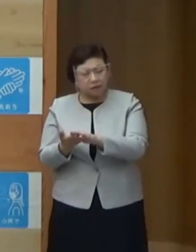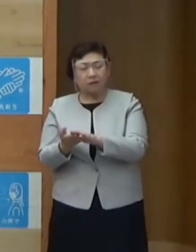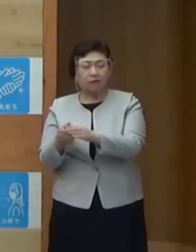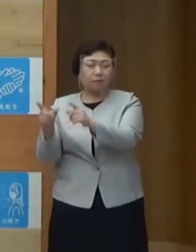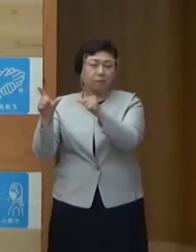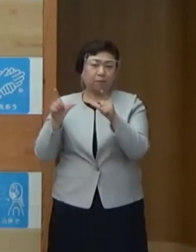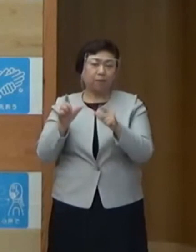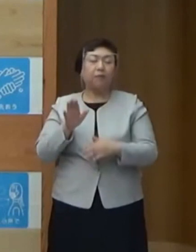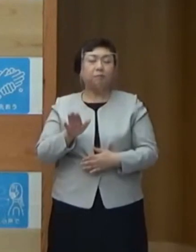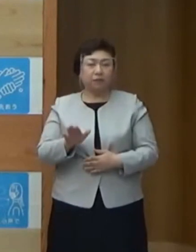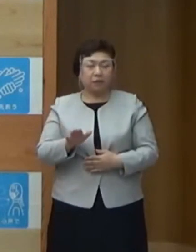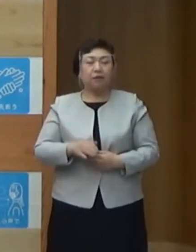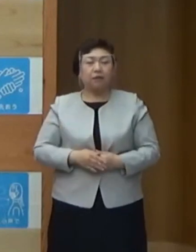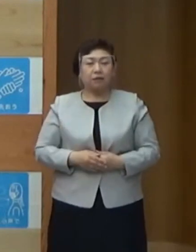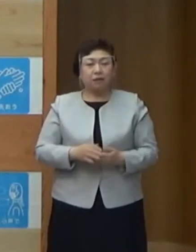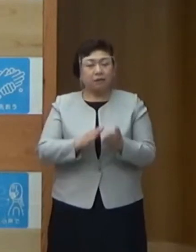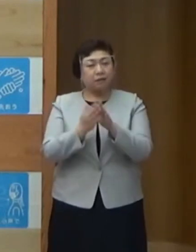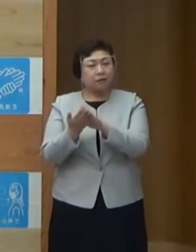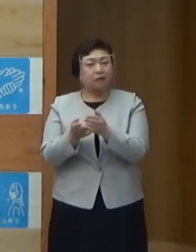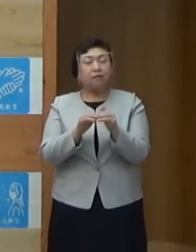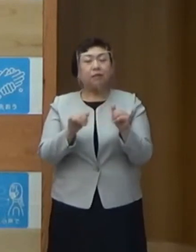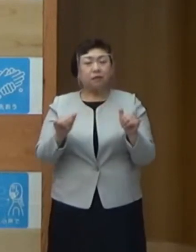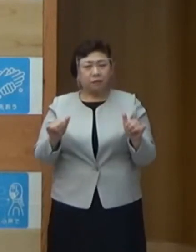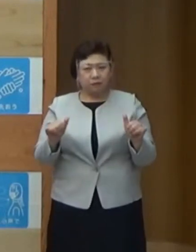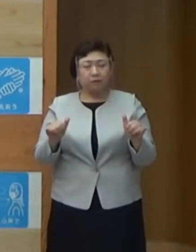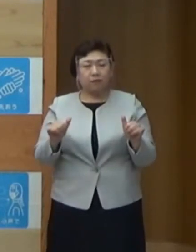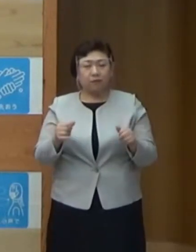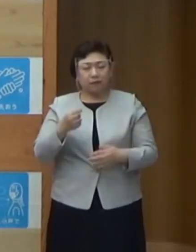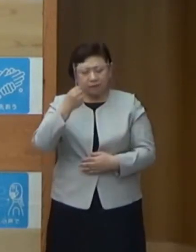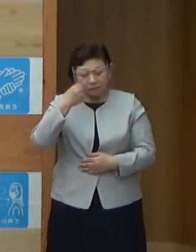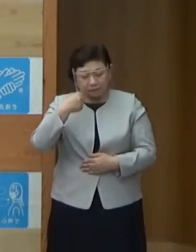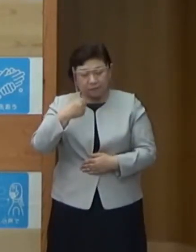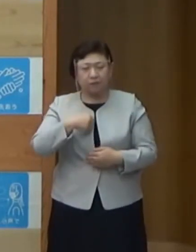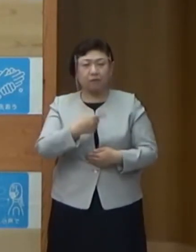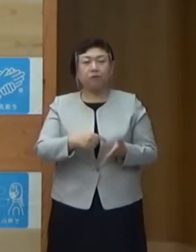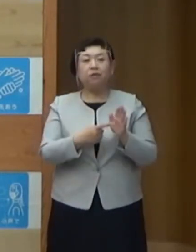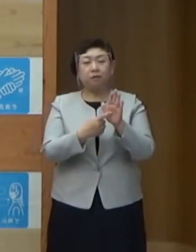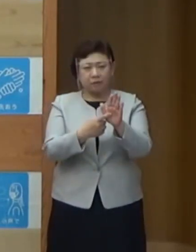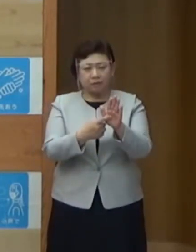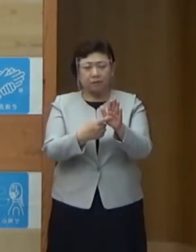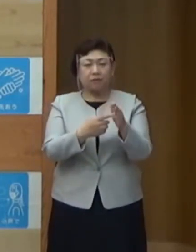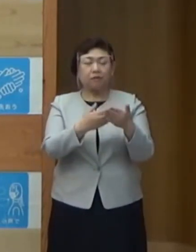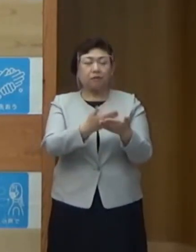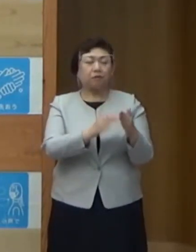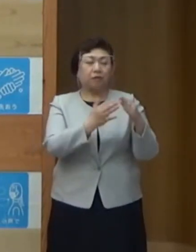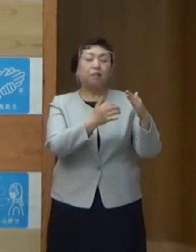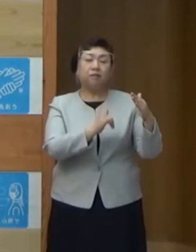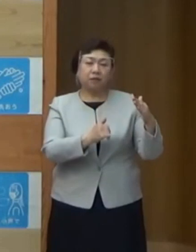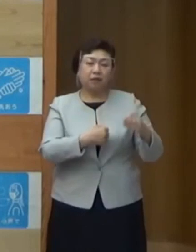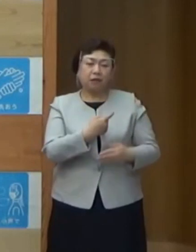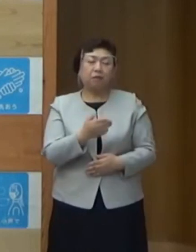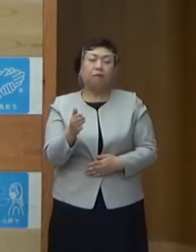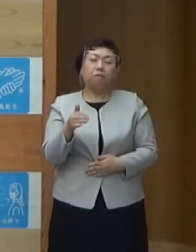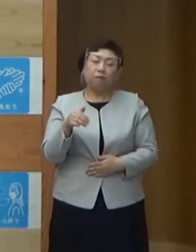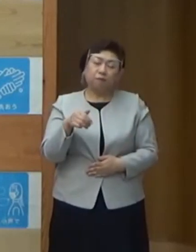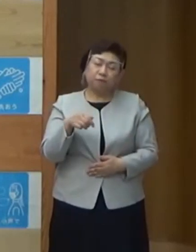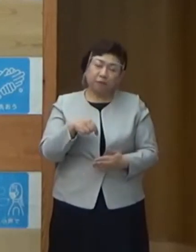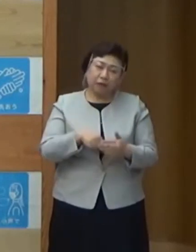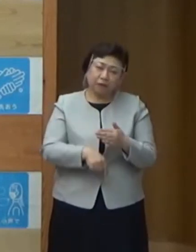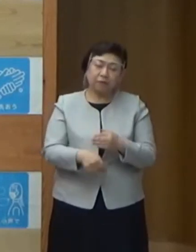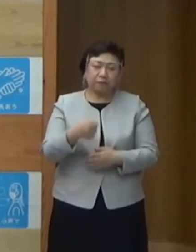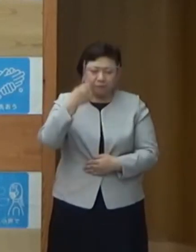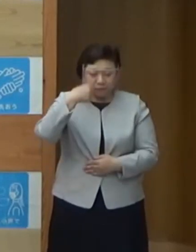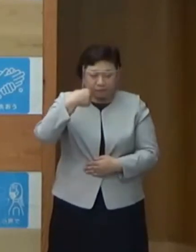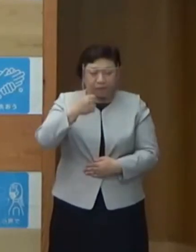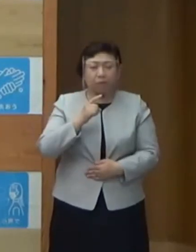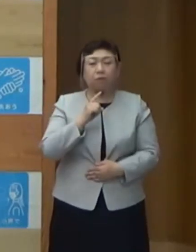認をされました。お亡くなりになった方々に哀悼の意を表しますとともに、ご遺族の方々に心からお悔